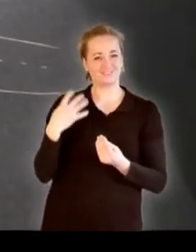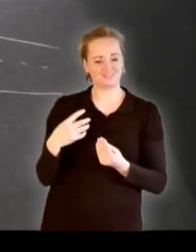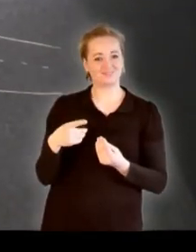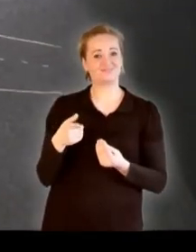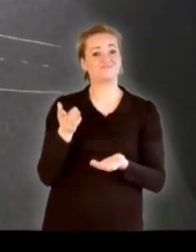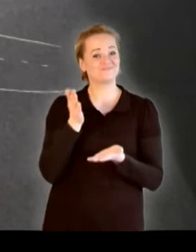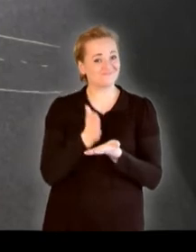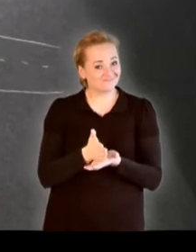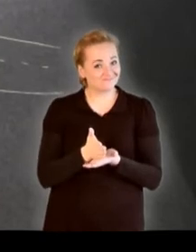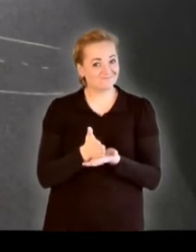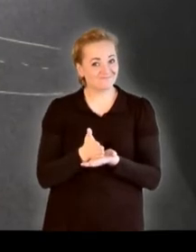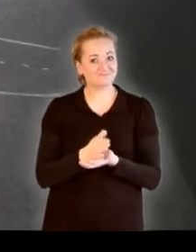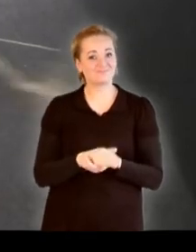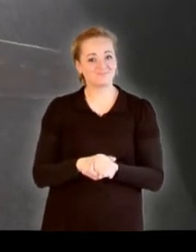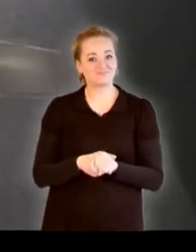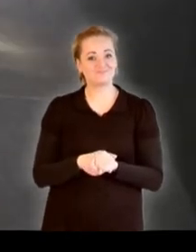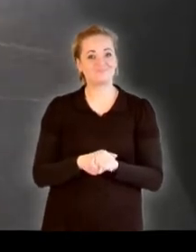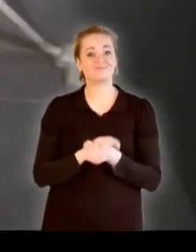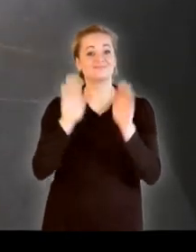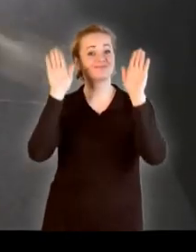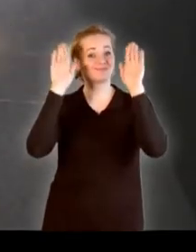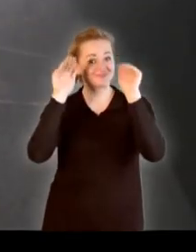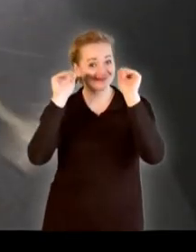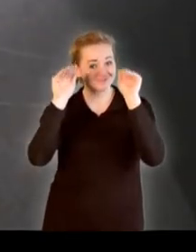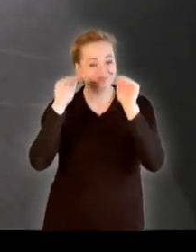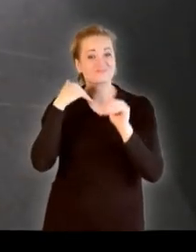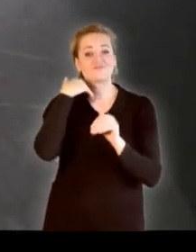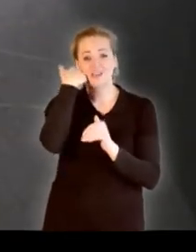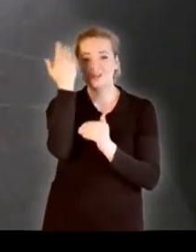Štai tokia pasaka apie mėlyną šviesoforą.